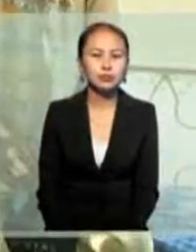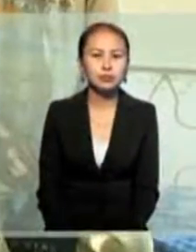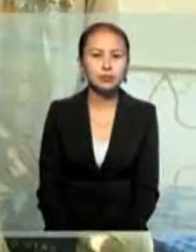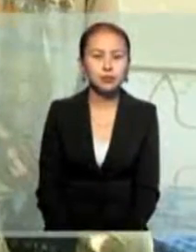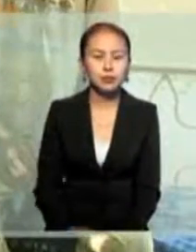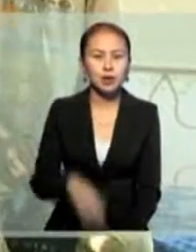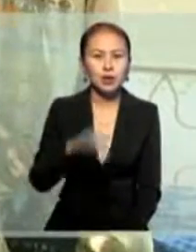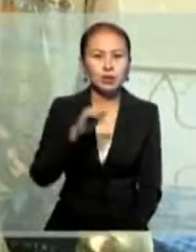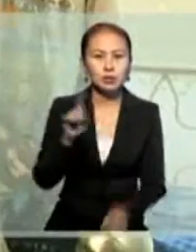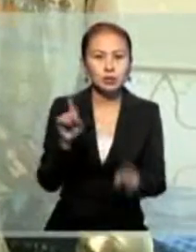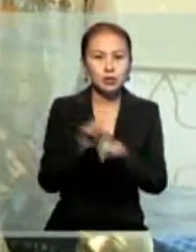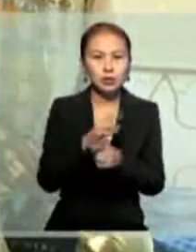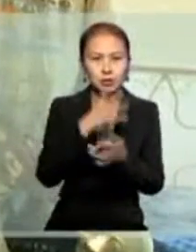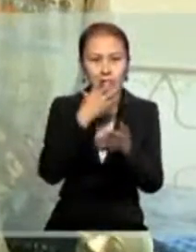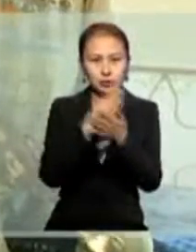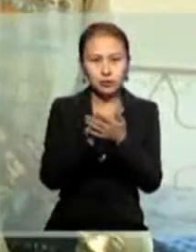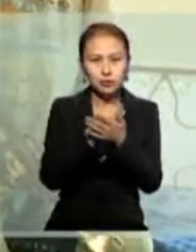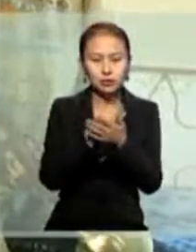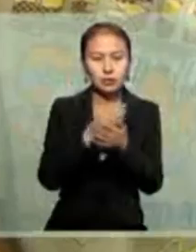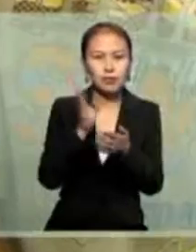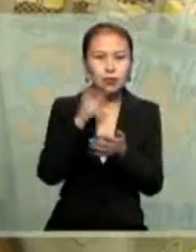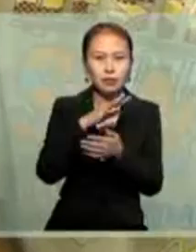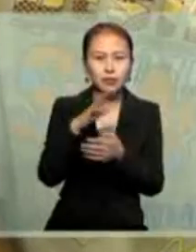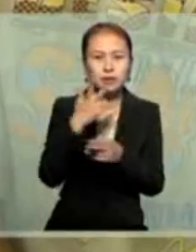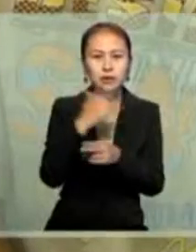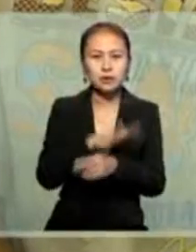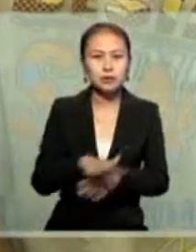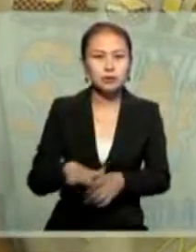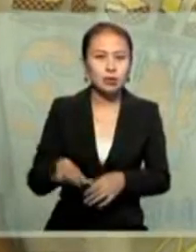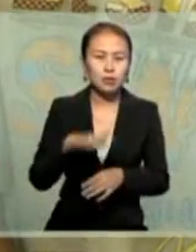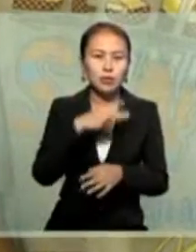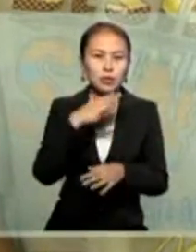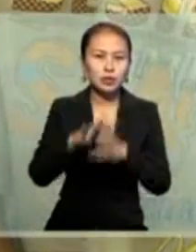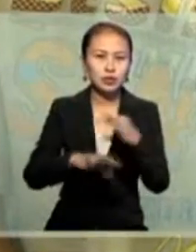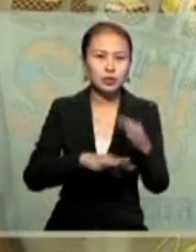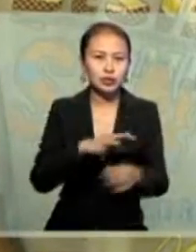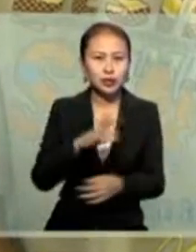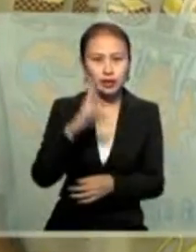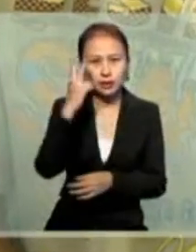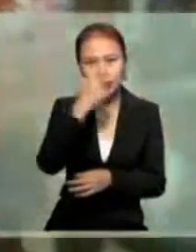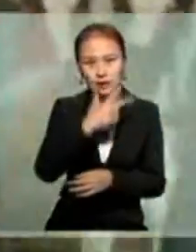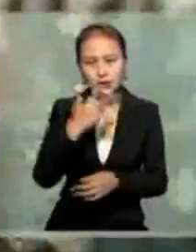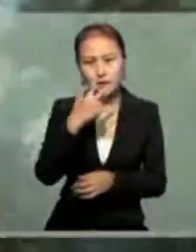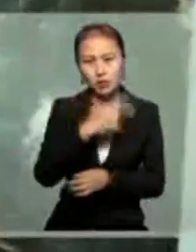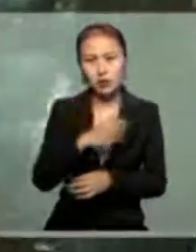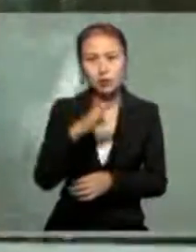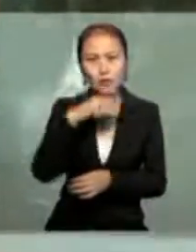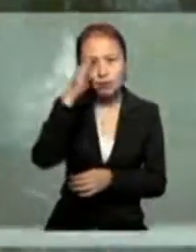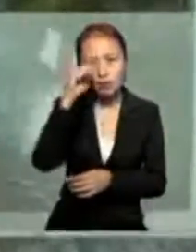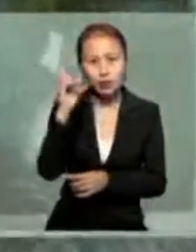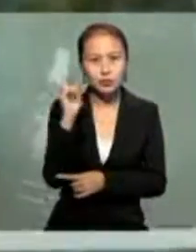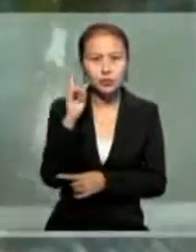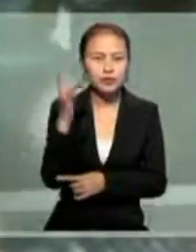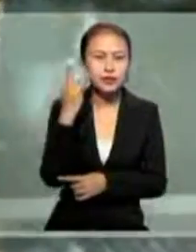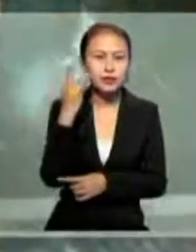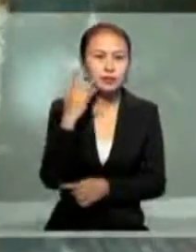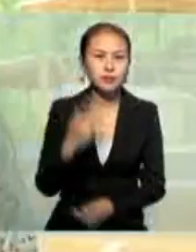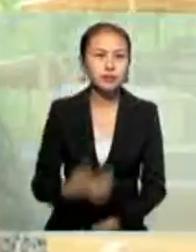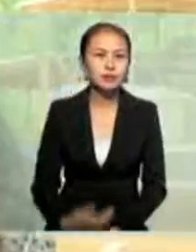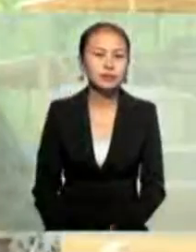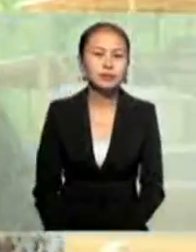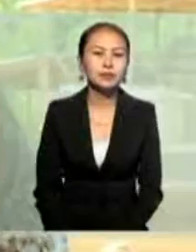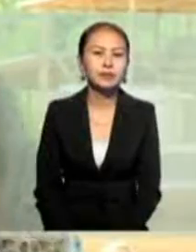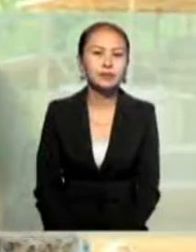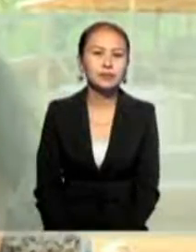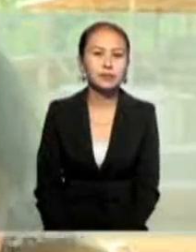Асылбектің артында аңырап жарымен науқас анасы және үш перзенті жетім қалды. Әсіресе үш жасар қазына әкесінің жолын күтумен келеді. Мына